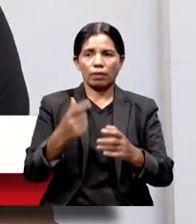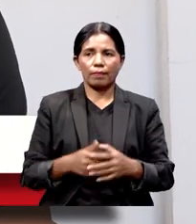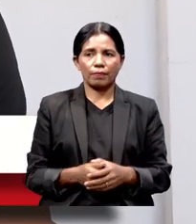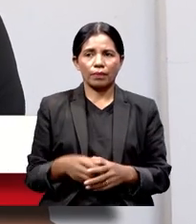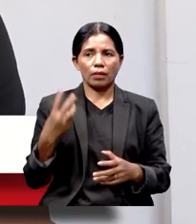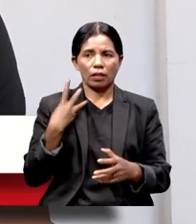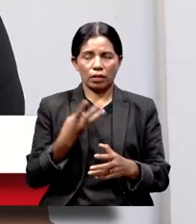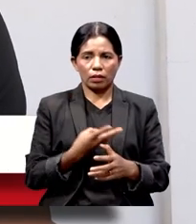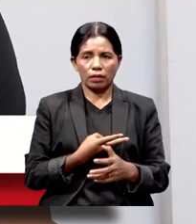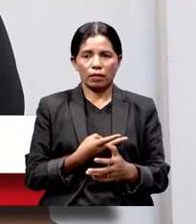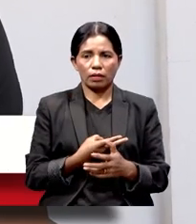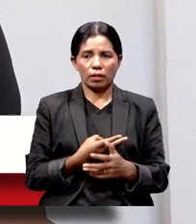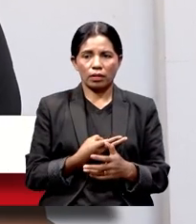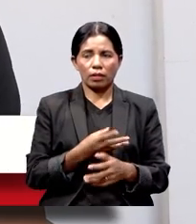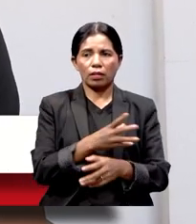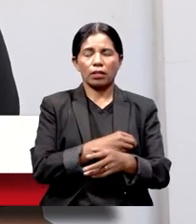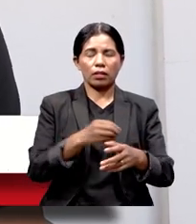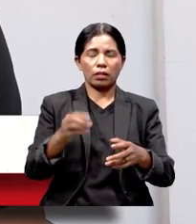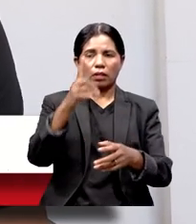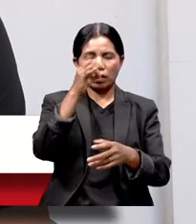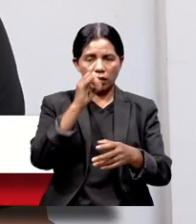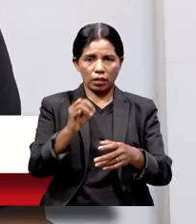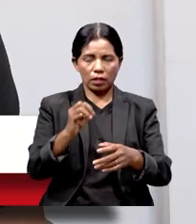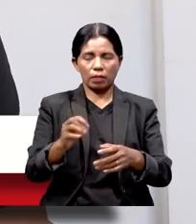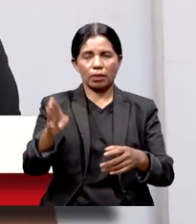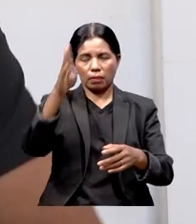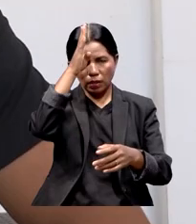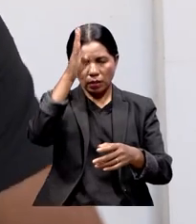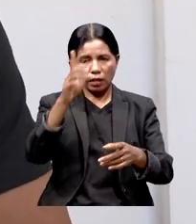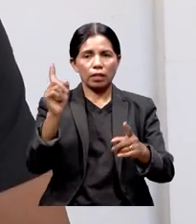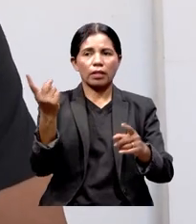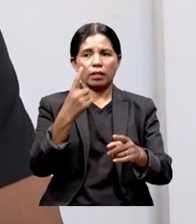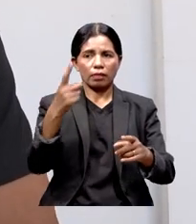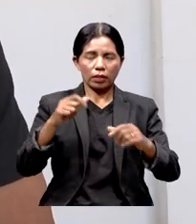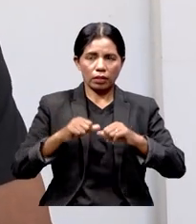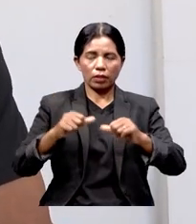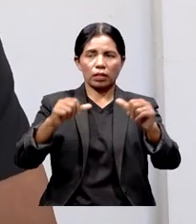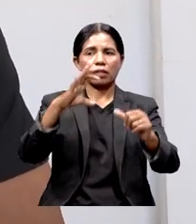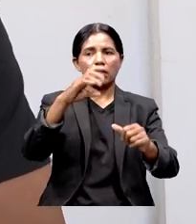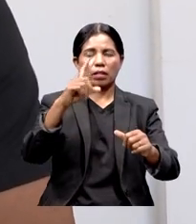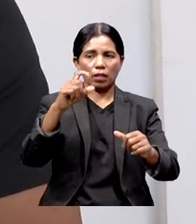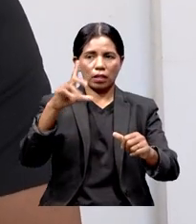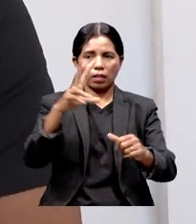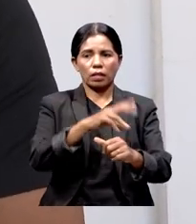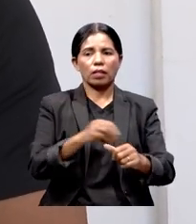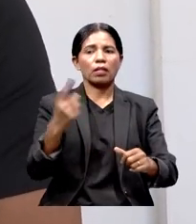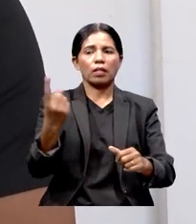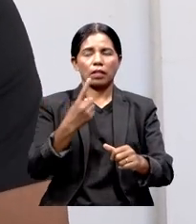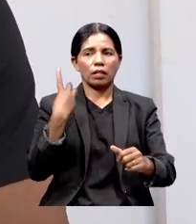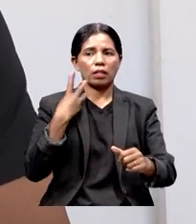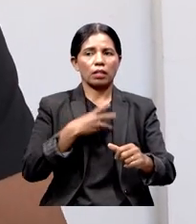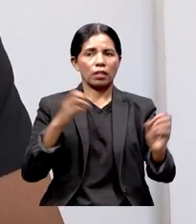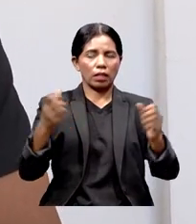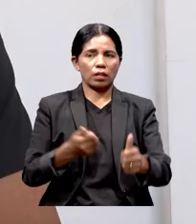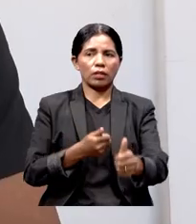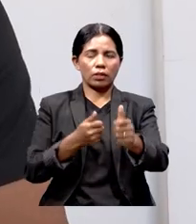te rute Dili Denpasar, Denpasar Dili, ni na fatin la ohela, Citylink la ohela. So que ita la liu si